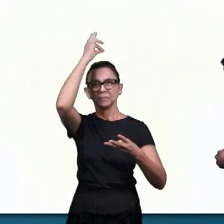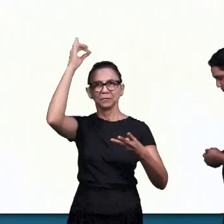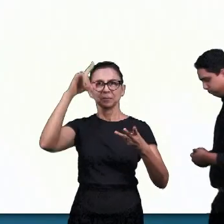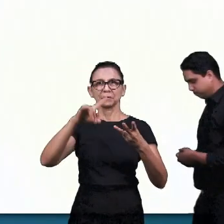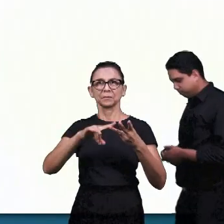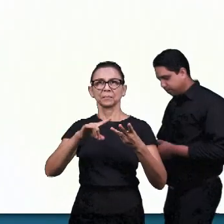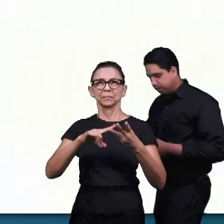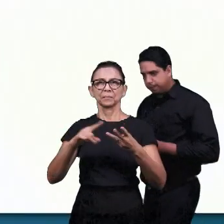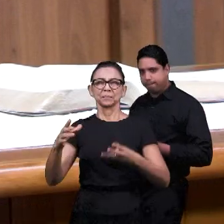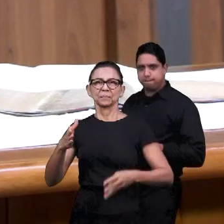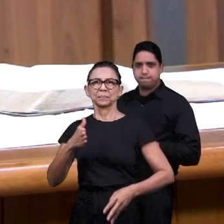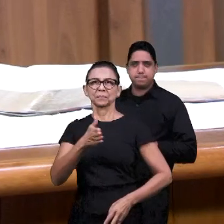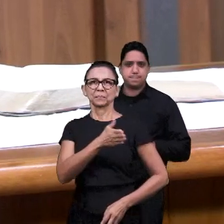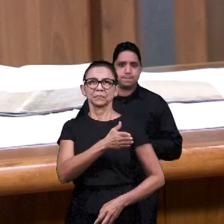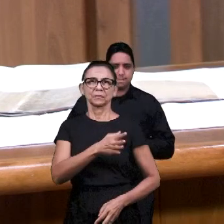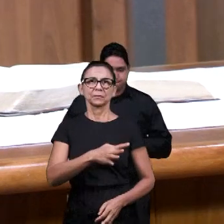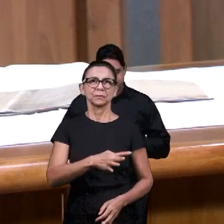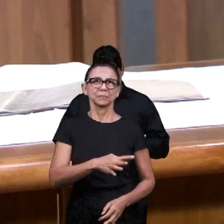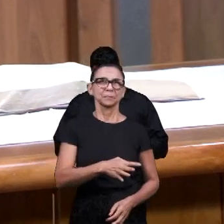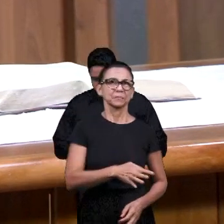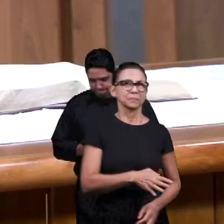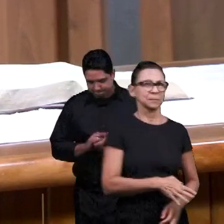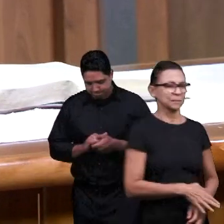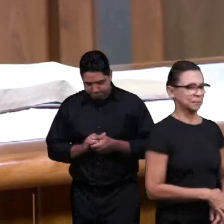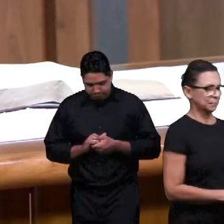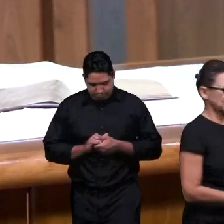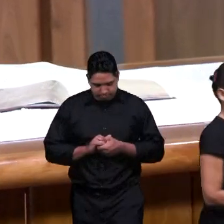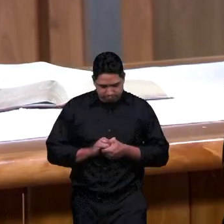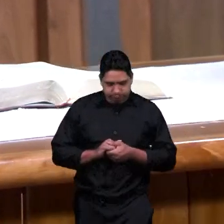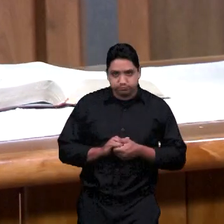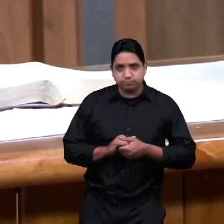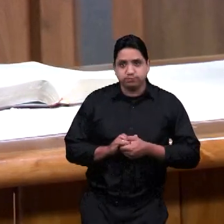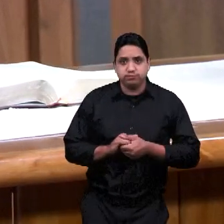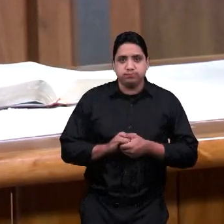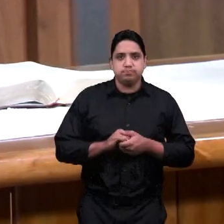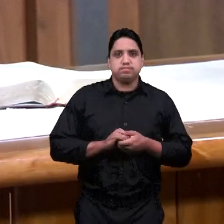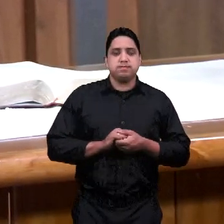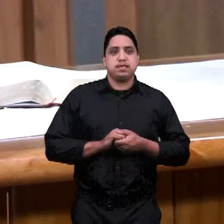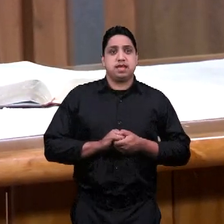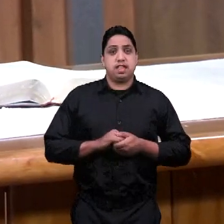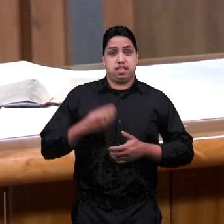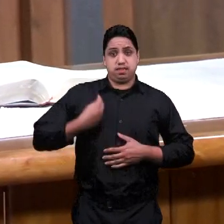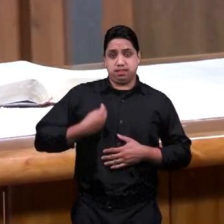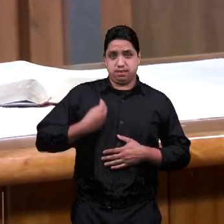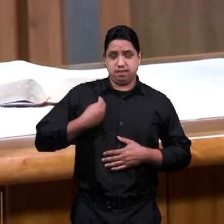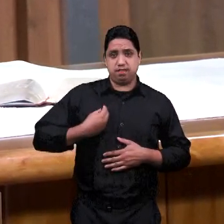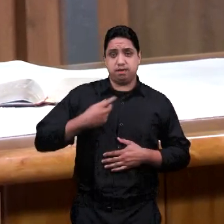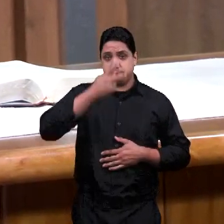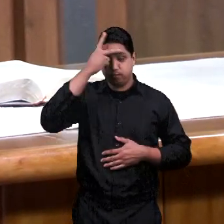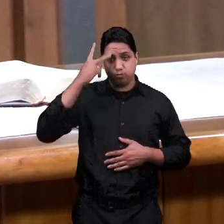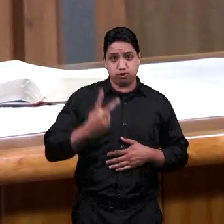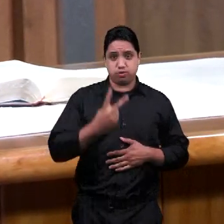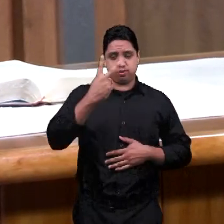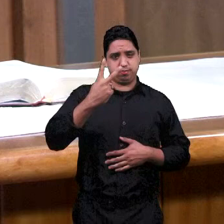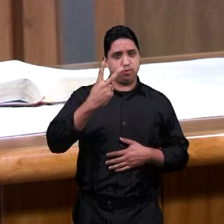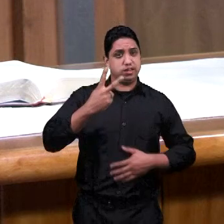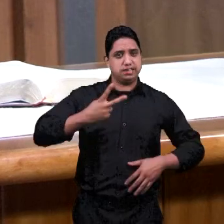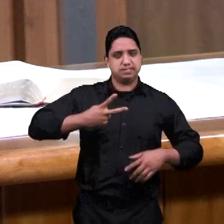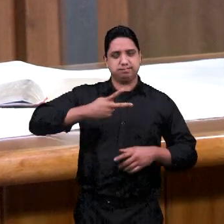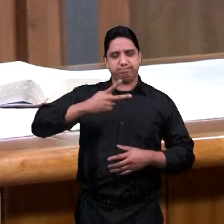donnée maintenant par la participation de 2 frères. Et cette participation vient tout d'abord de l'État du